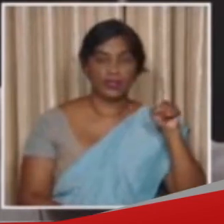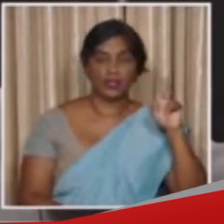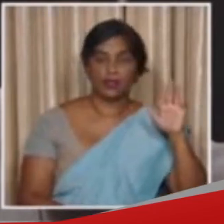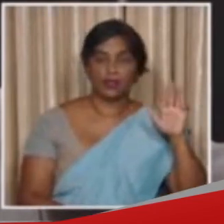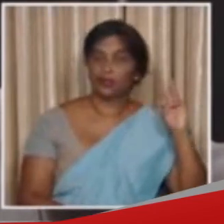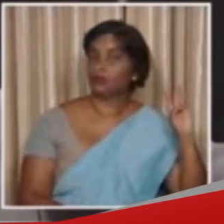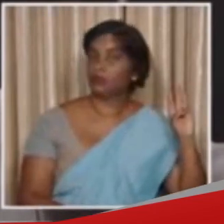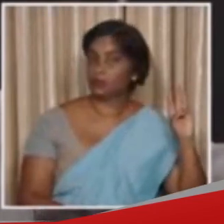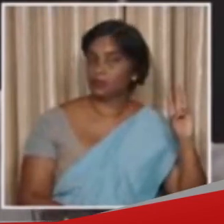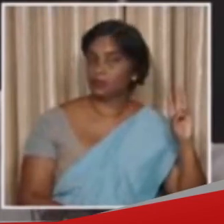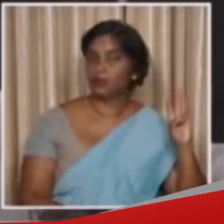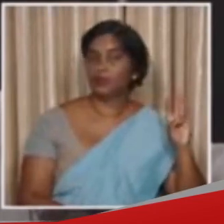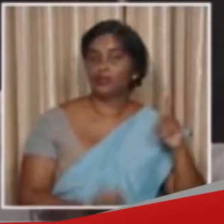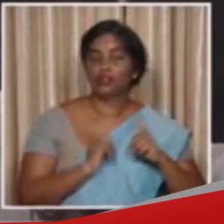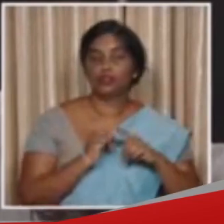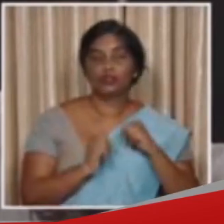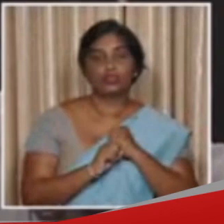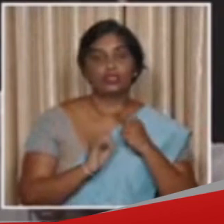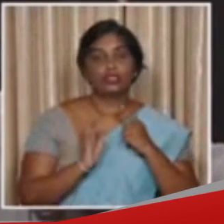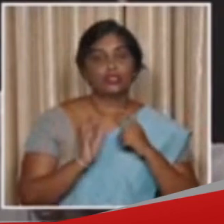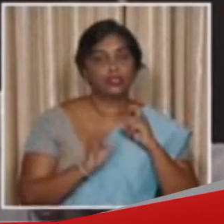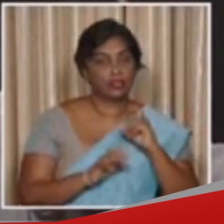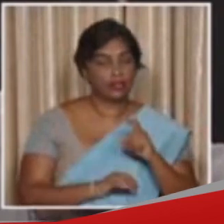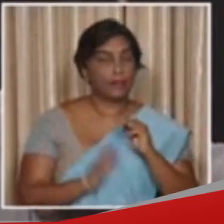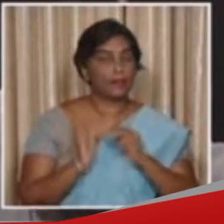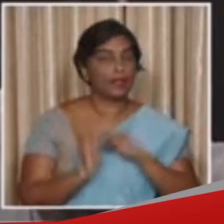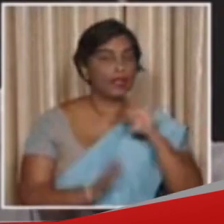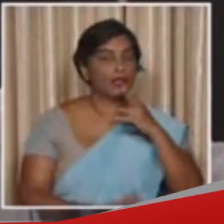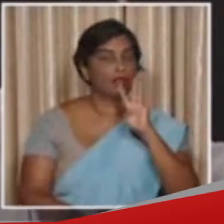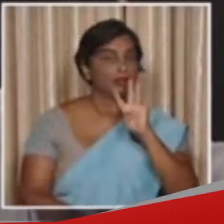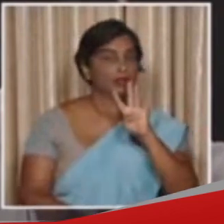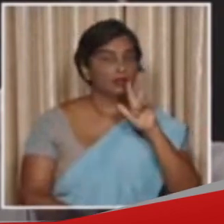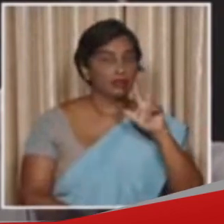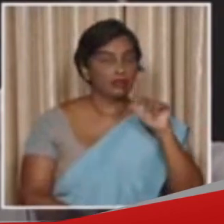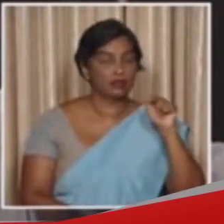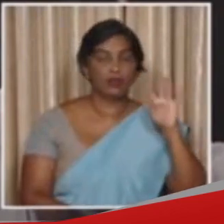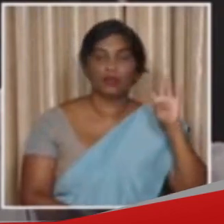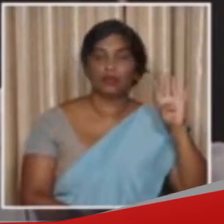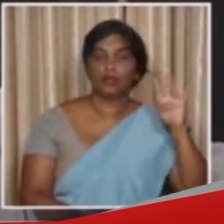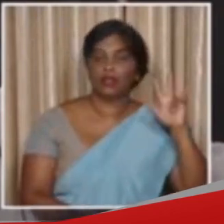486.193 UGC allocation එක මිලියන 448.85